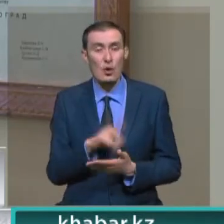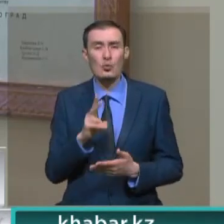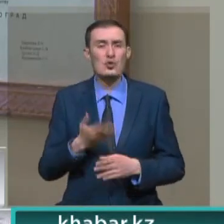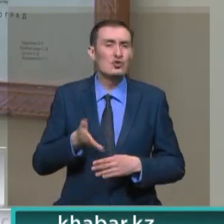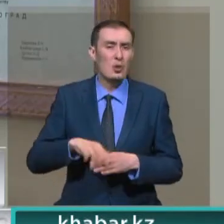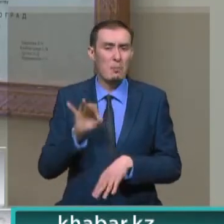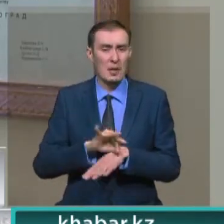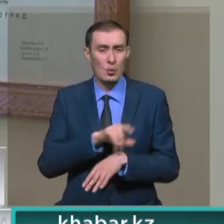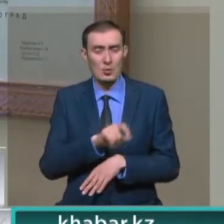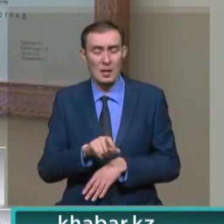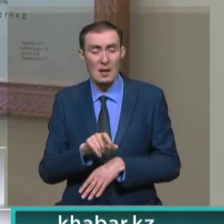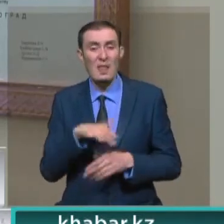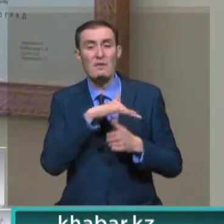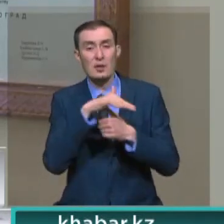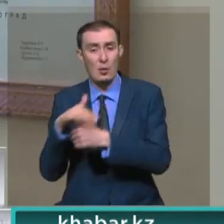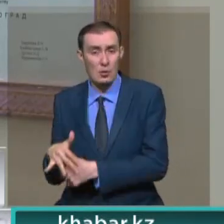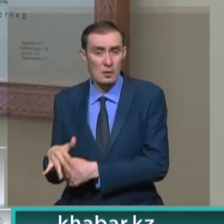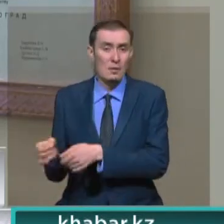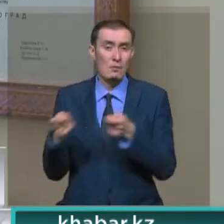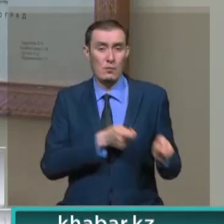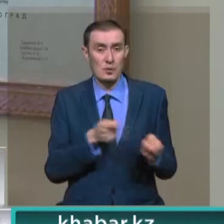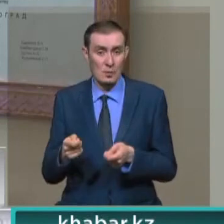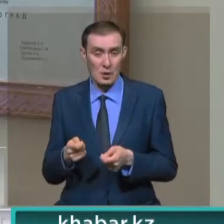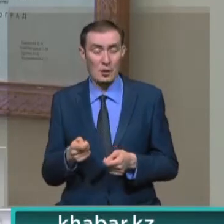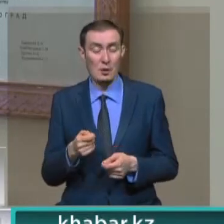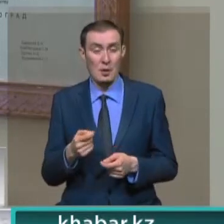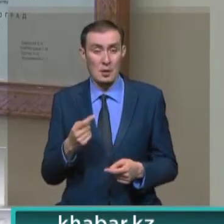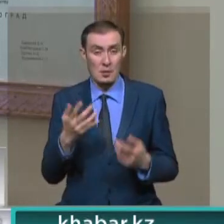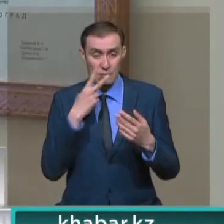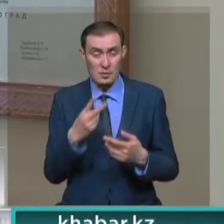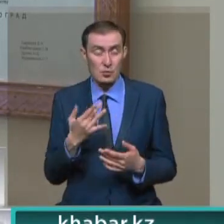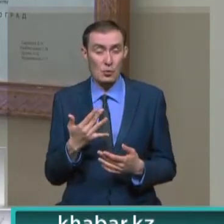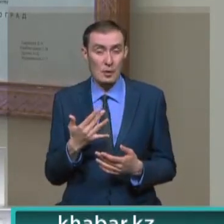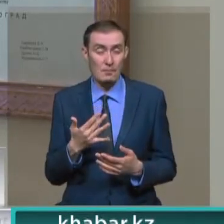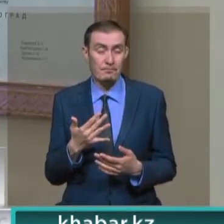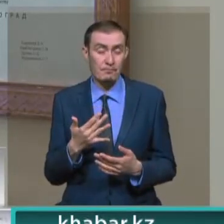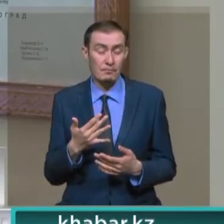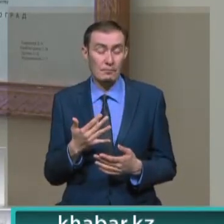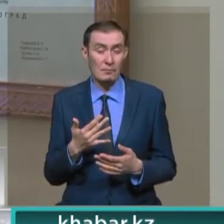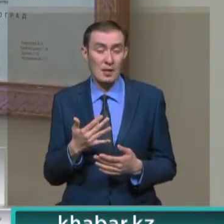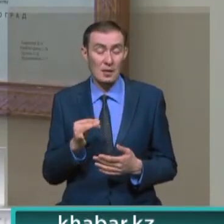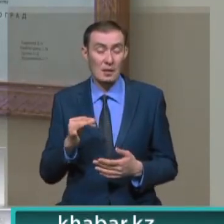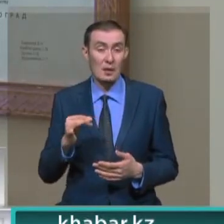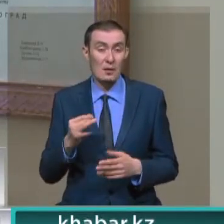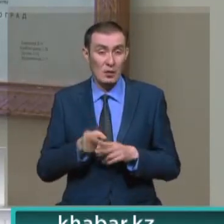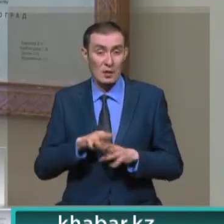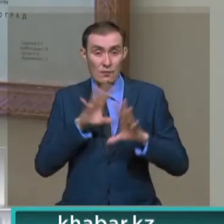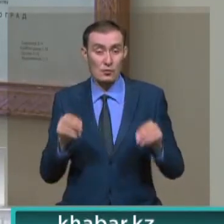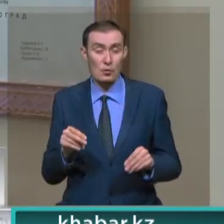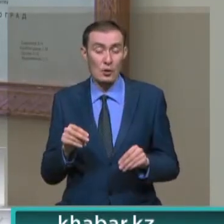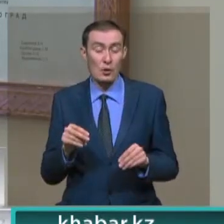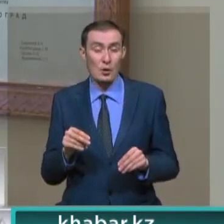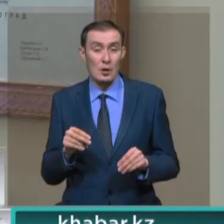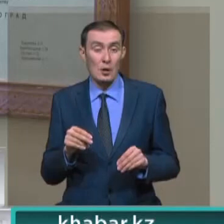они прилетают на вертолете, забирают. Ну, а так, если 60 километров будет, то, соответственно... Возможность будет так